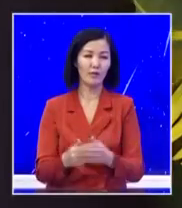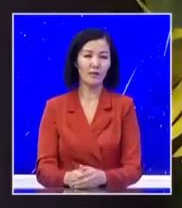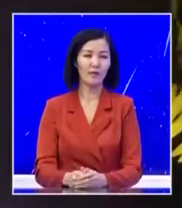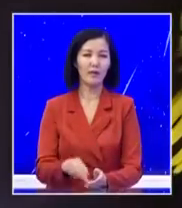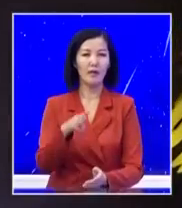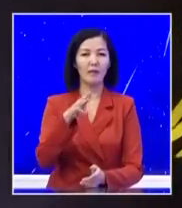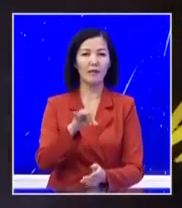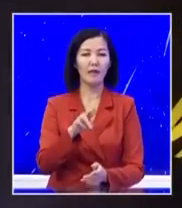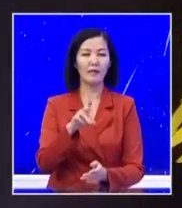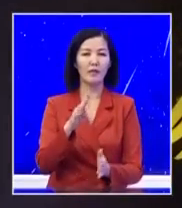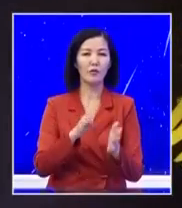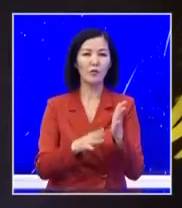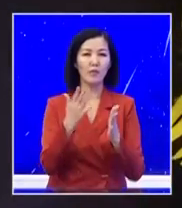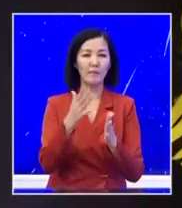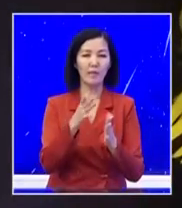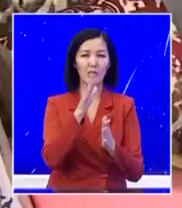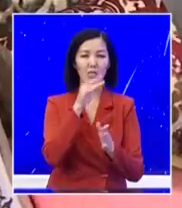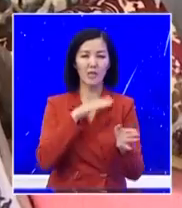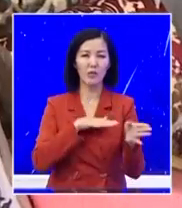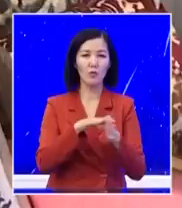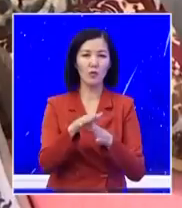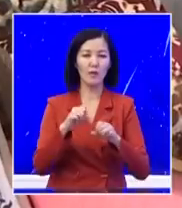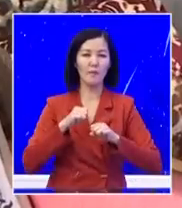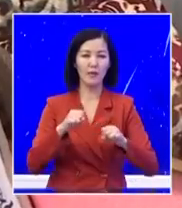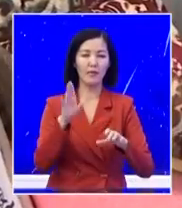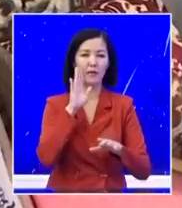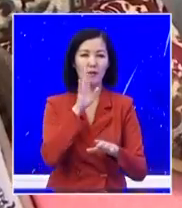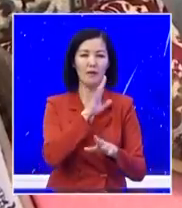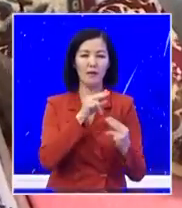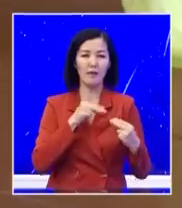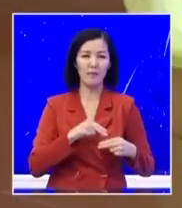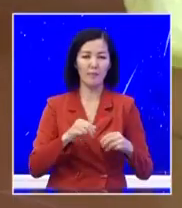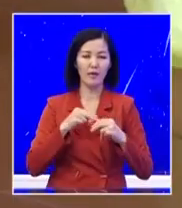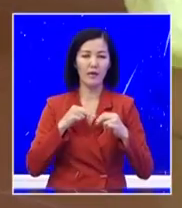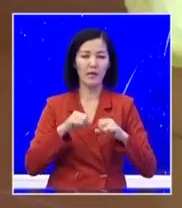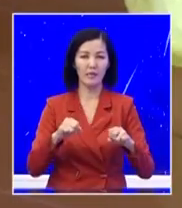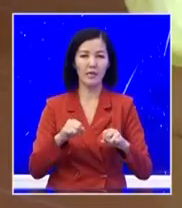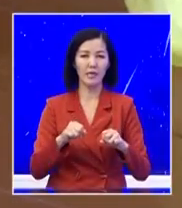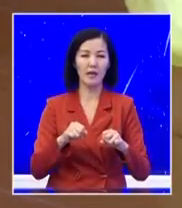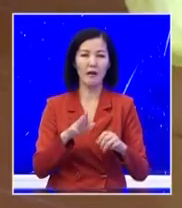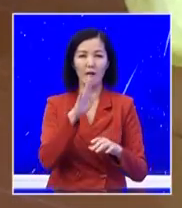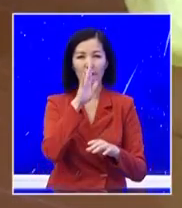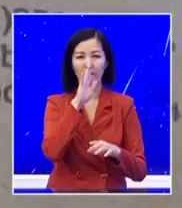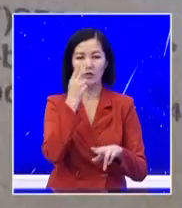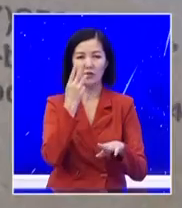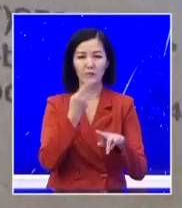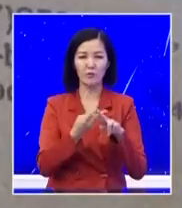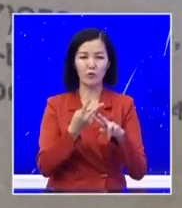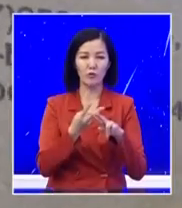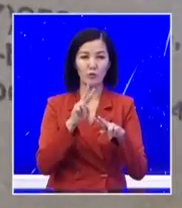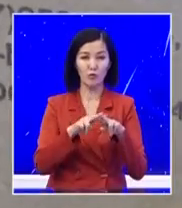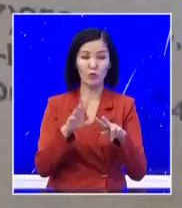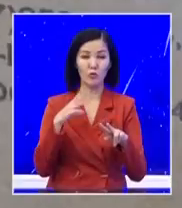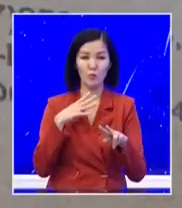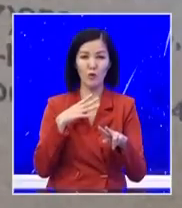Татьяна Грамницкая 95 жаста. Ол батыр ана, еңбек ардагері. Айта кетерлігі фашизм тұтқыны. Оның өмірінің бұл парағы қайғы мен